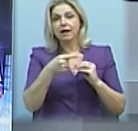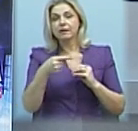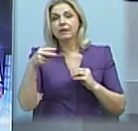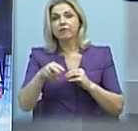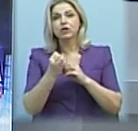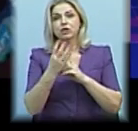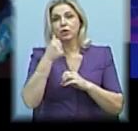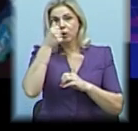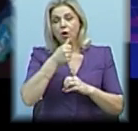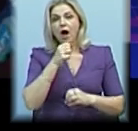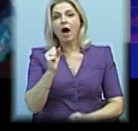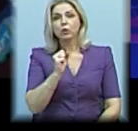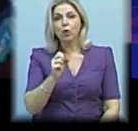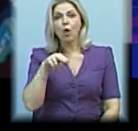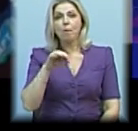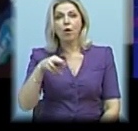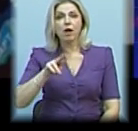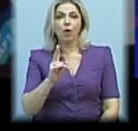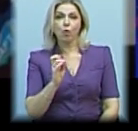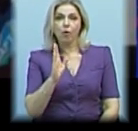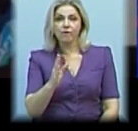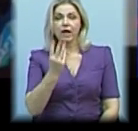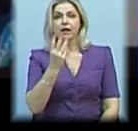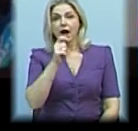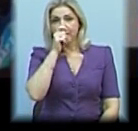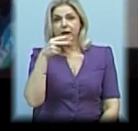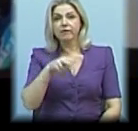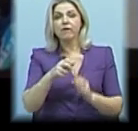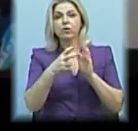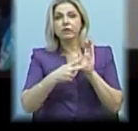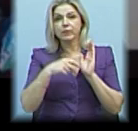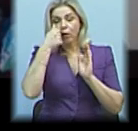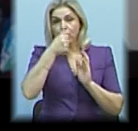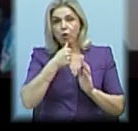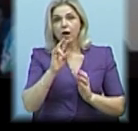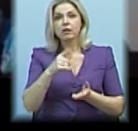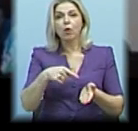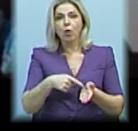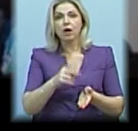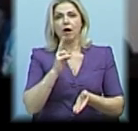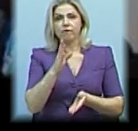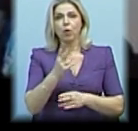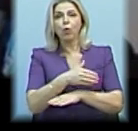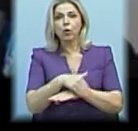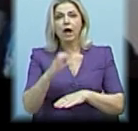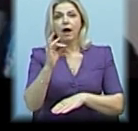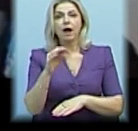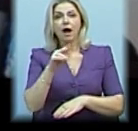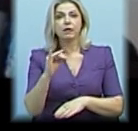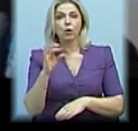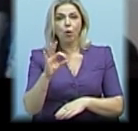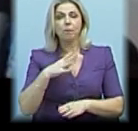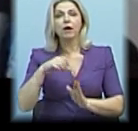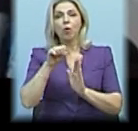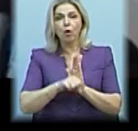2010-2014 роках Артура Полякова. Нагадаємо, 3 квітня 2018 року у Миколаєві в квартирі по вулиці Радіо було